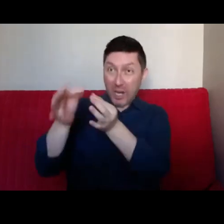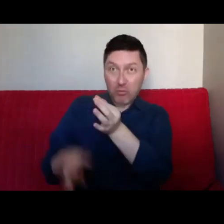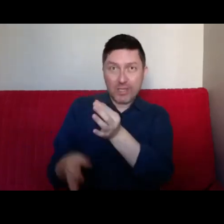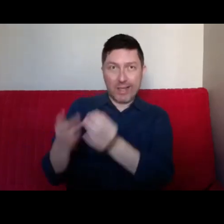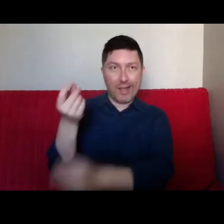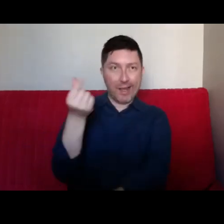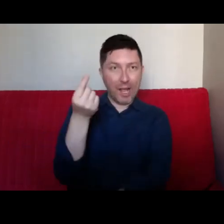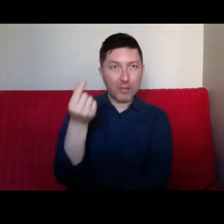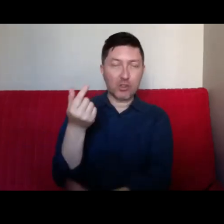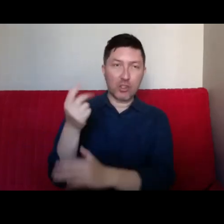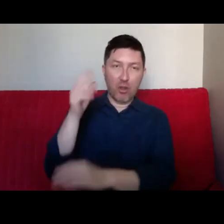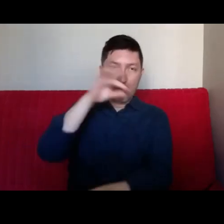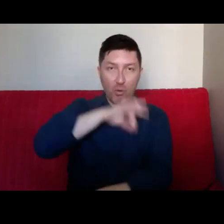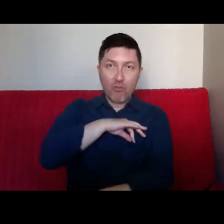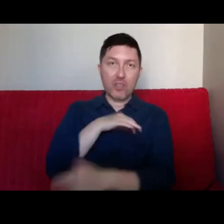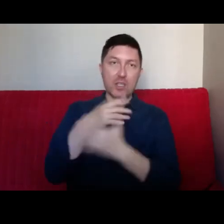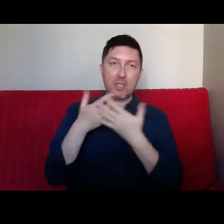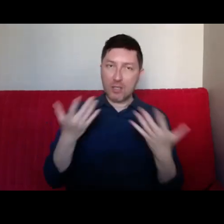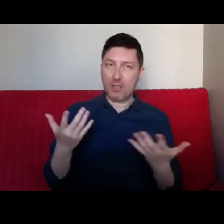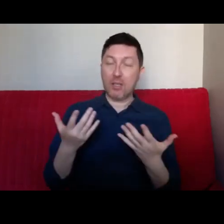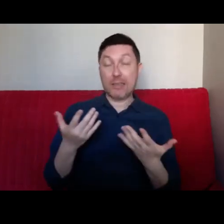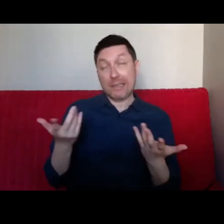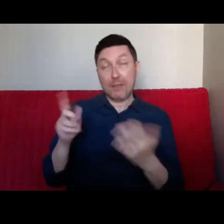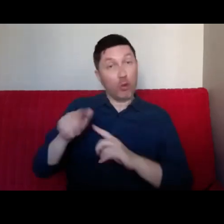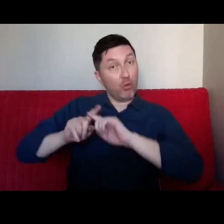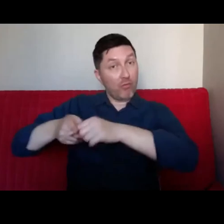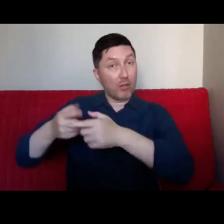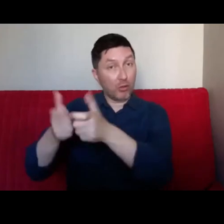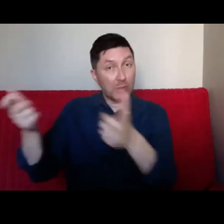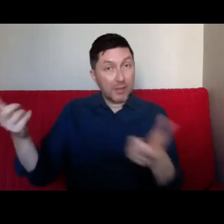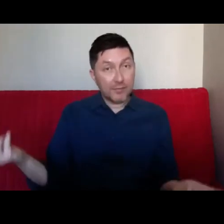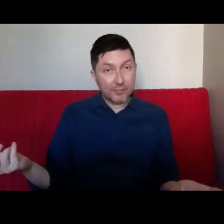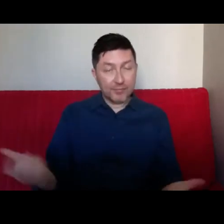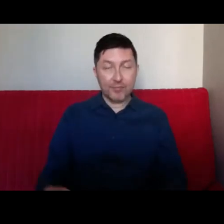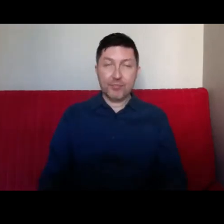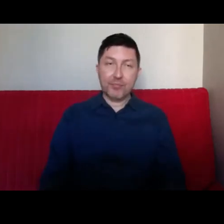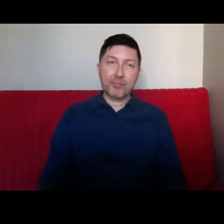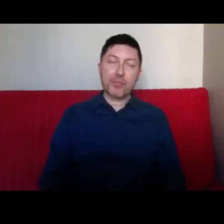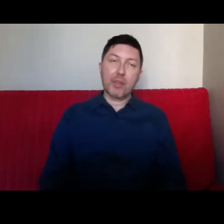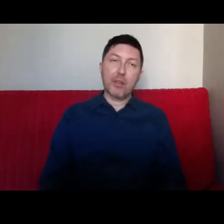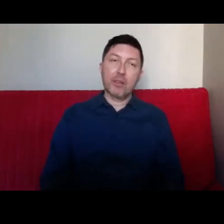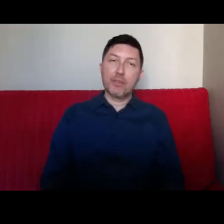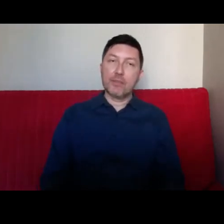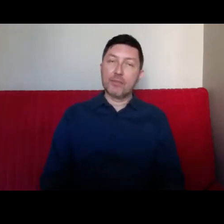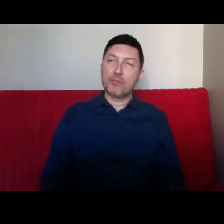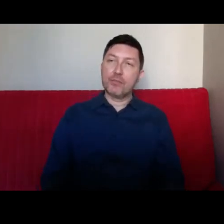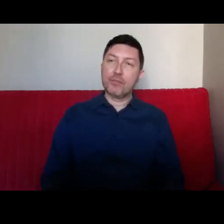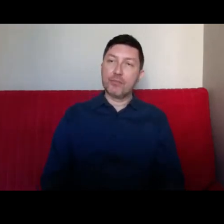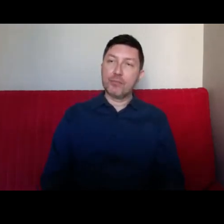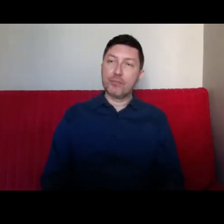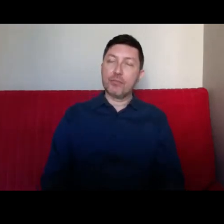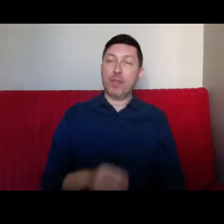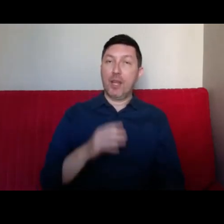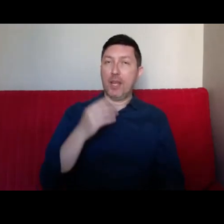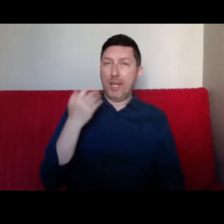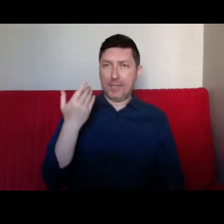aussi bien dans la mise en œuvre de l'emploi accompagné que dans les mesures comme la semaine européenne, avec les retours des cours sur les participants et